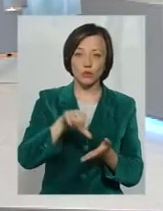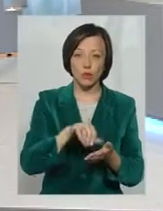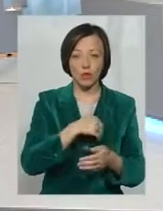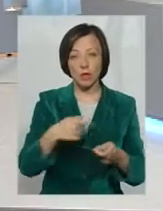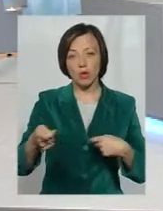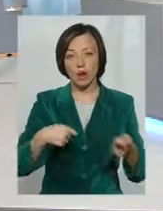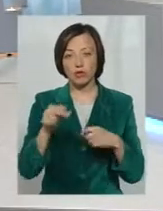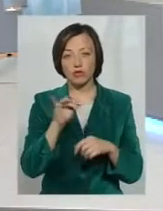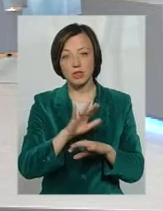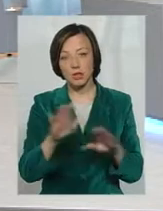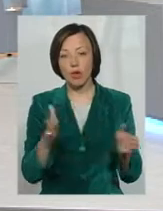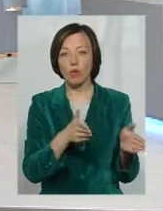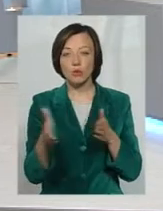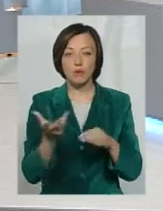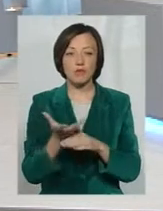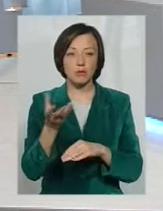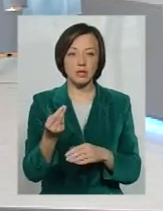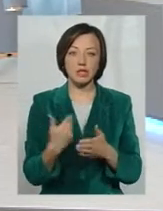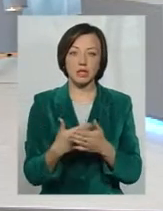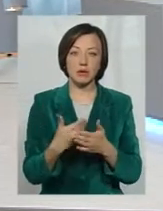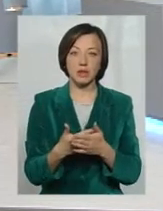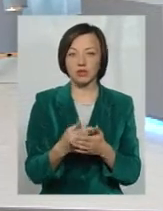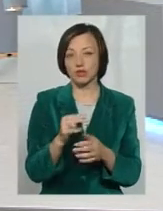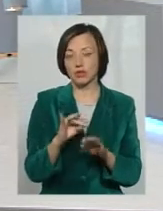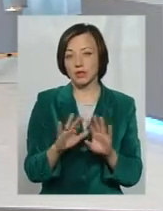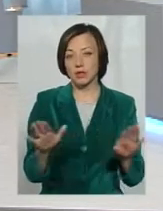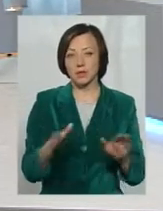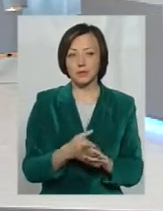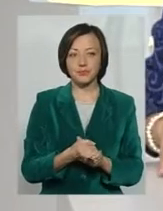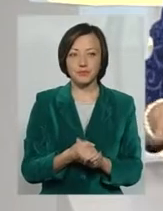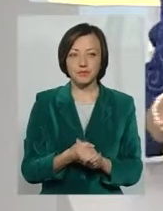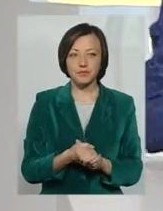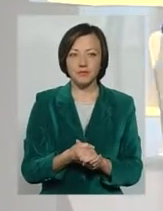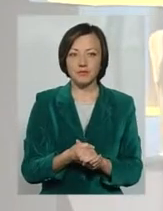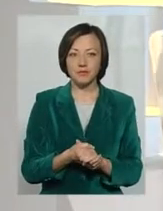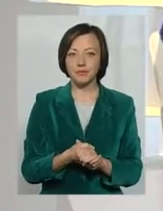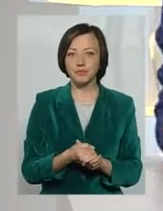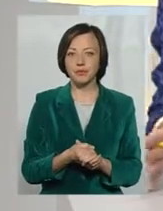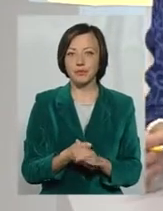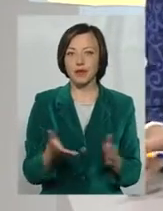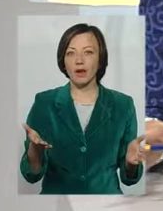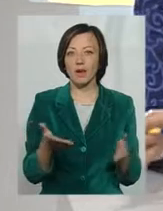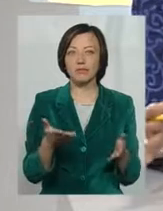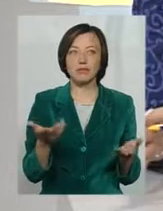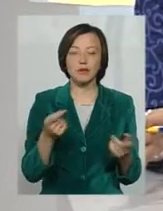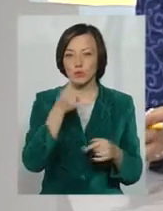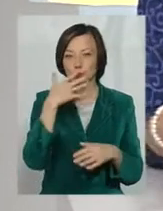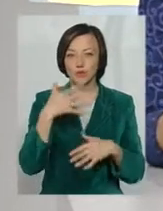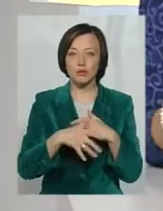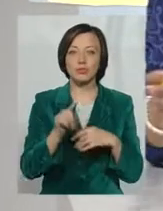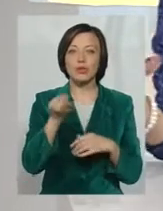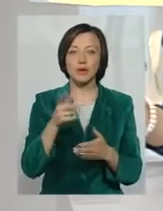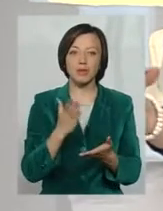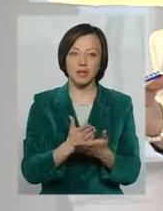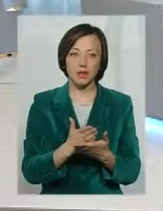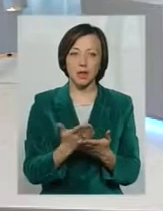у торгах чи ні, чи готові вони заплатити певну ціну чи ні. Ну, по суті, купити кота в мішку, тому що до кінця не можна зрозуміти, що там є. Ну,